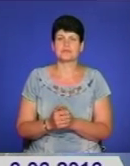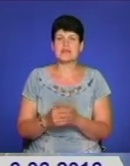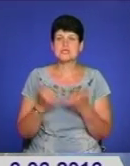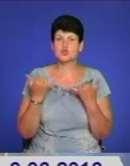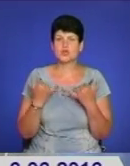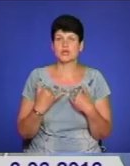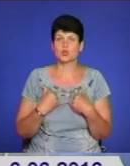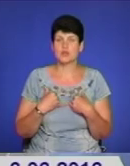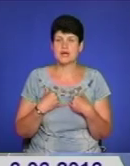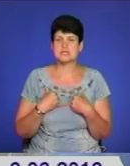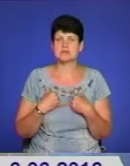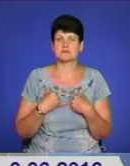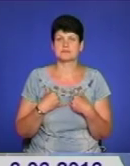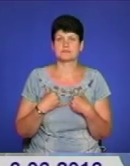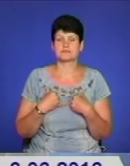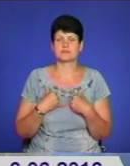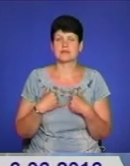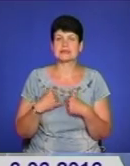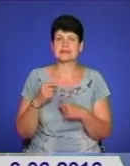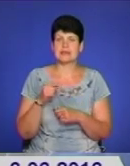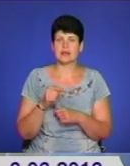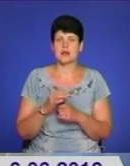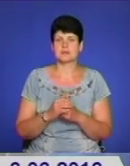Сьогодні в нас така